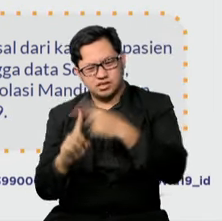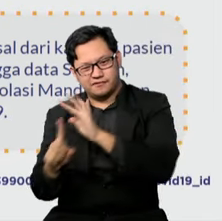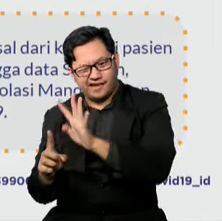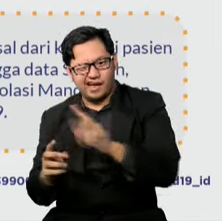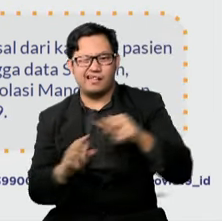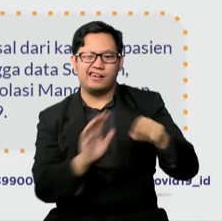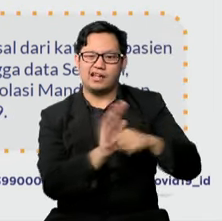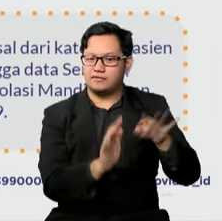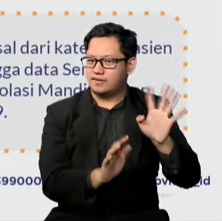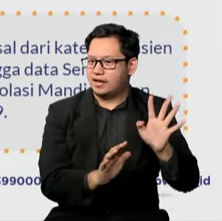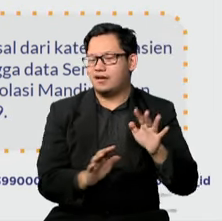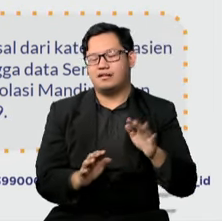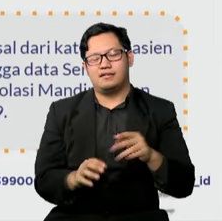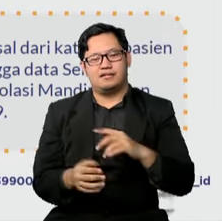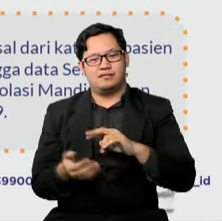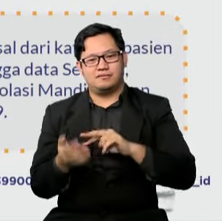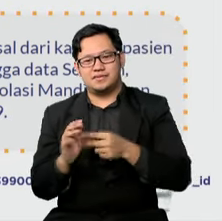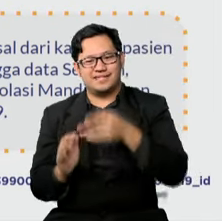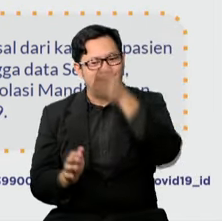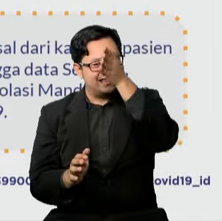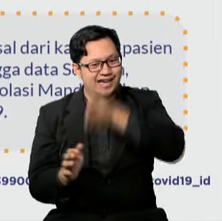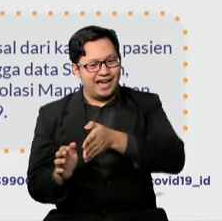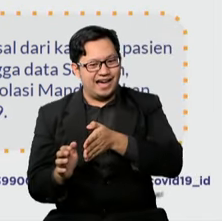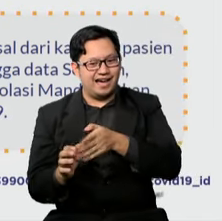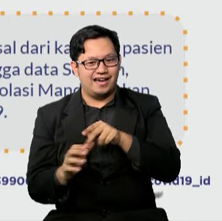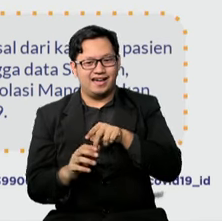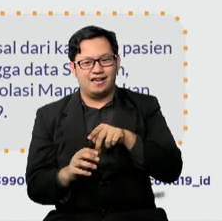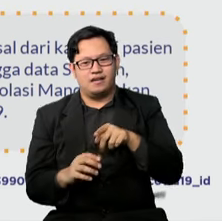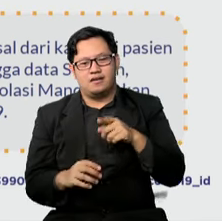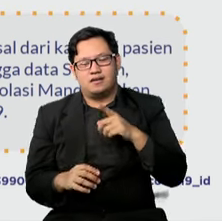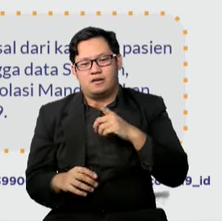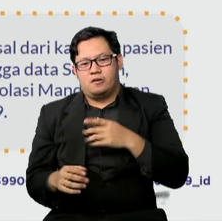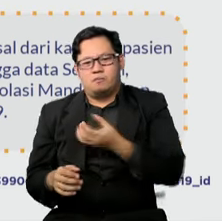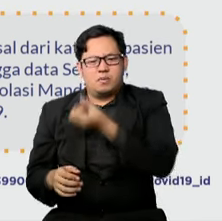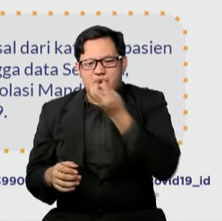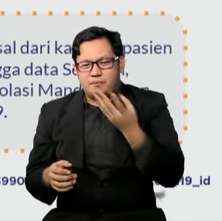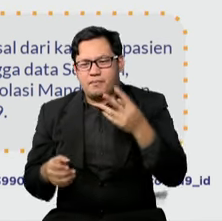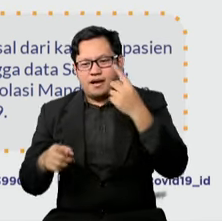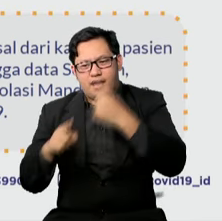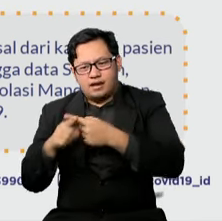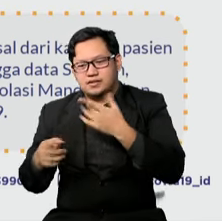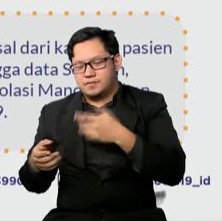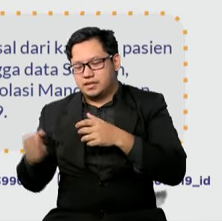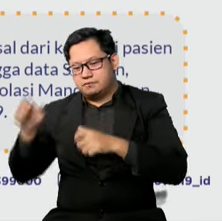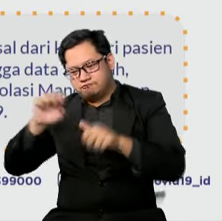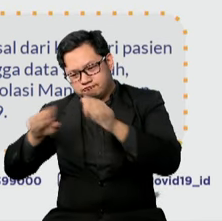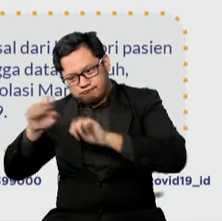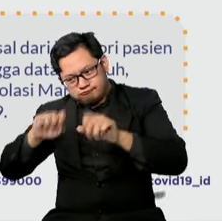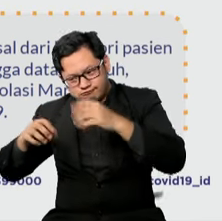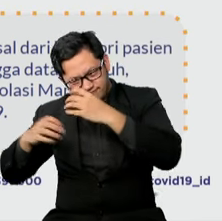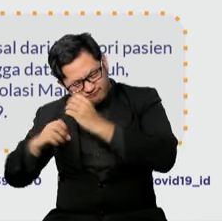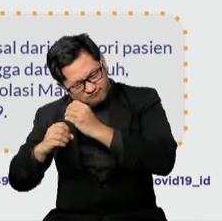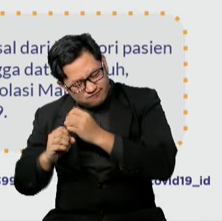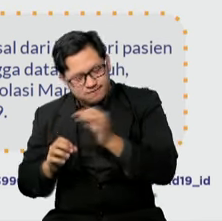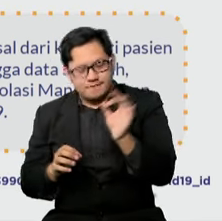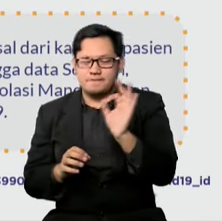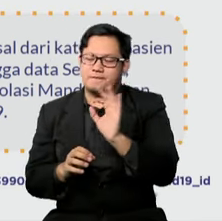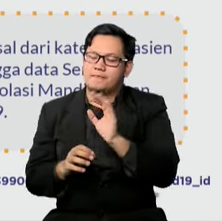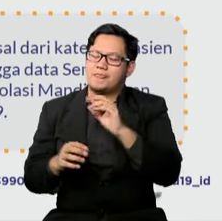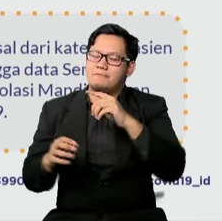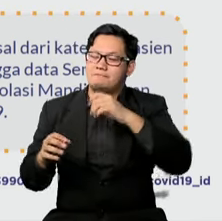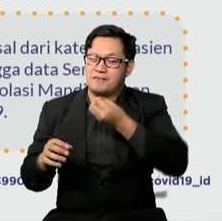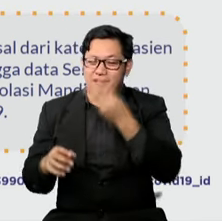positif dan negatif jadi masih ngambang nih ya jadi karena alasan apapun sudah di coba berkali-kali biasa di laboratorium bukan hanya sekali raning tapi akan beberapa kali Rani untuk